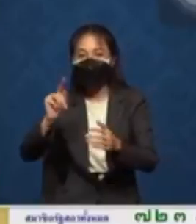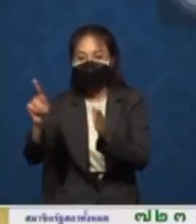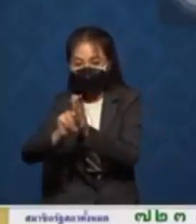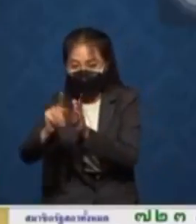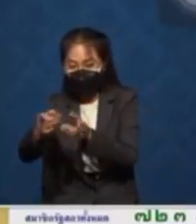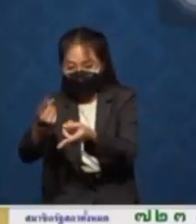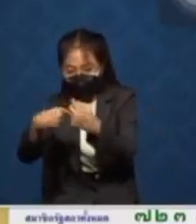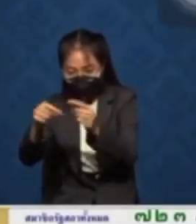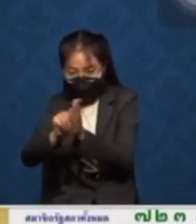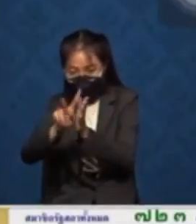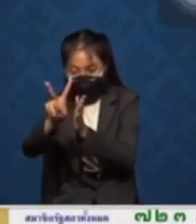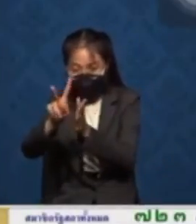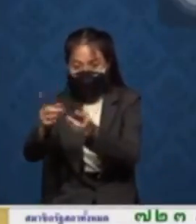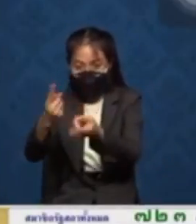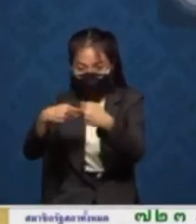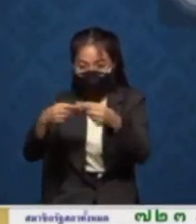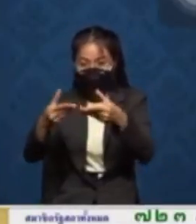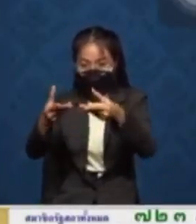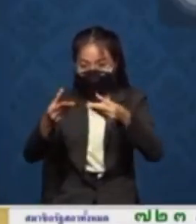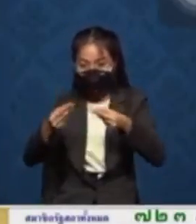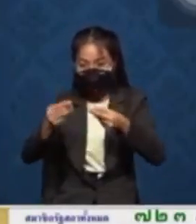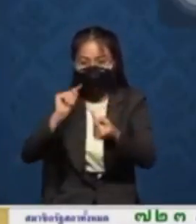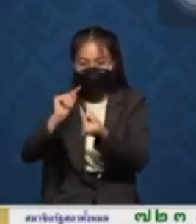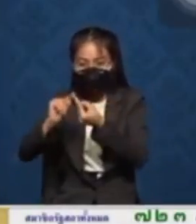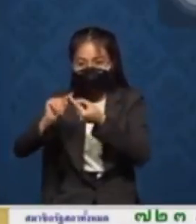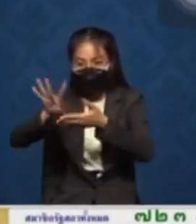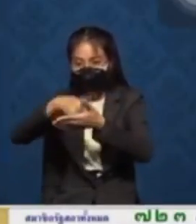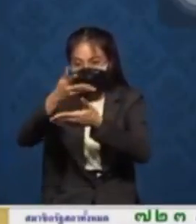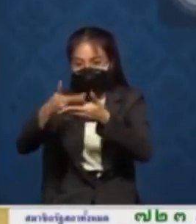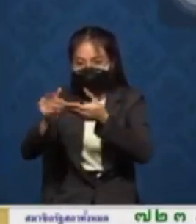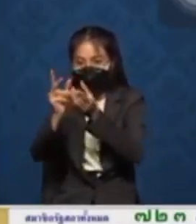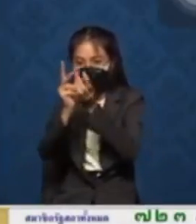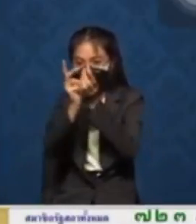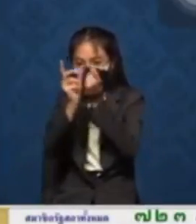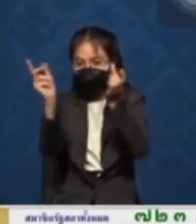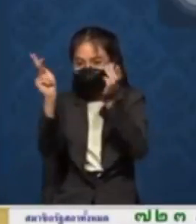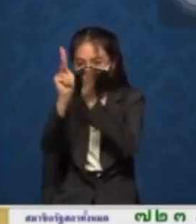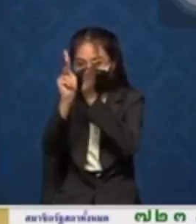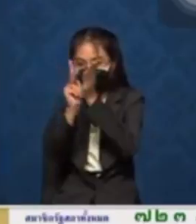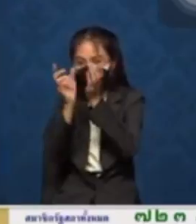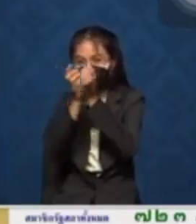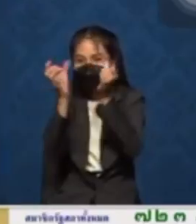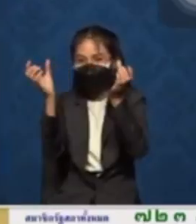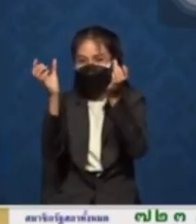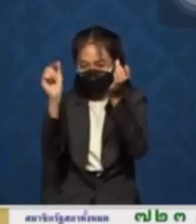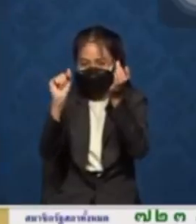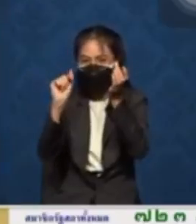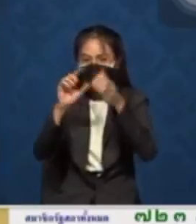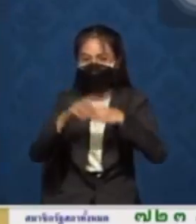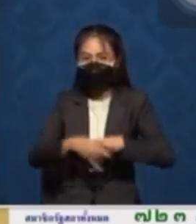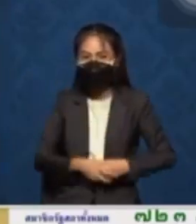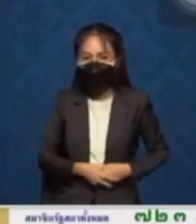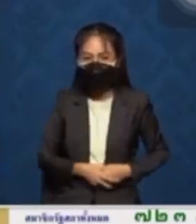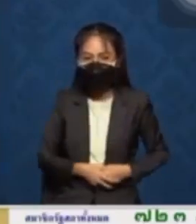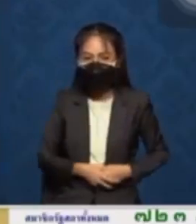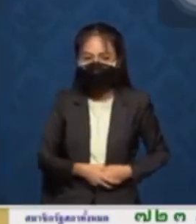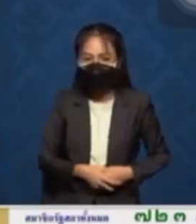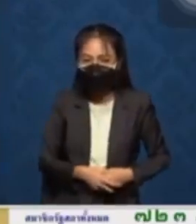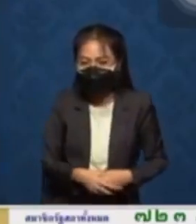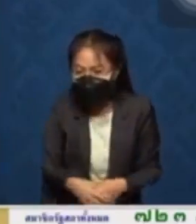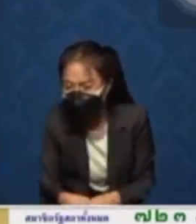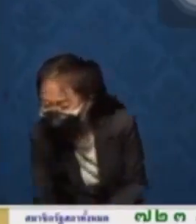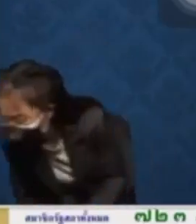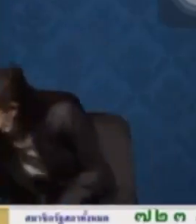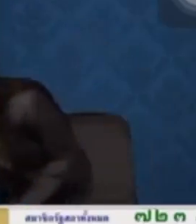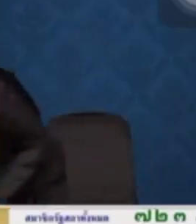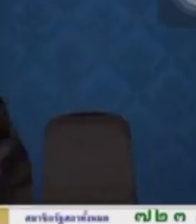ก1ครั้งเพื่อมารับร่างรัฐธรรมนูญฉบับใหม่ที่ถูกร่างโดยสสรที่มาจากการเลือกตั้งอีกทีนึงการเสนอแก้ไขรัฐธรรมนูญรายมาตราของกลุ่ม